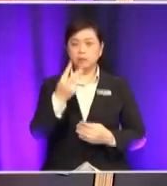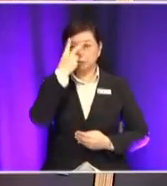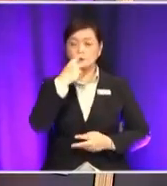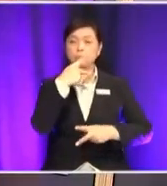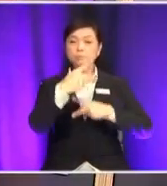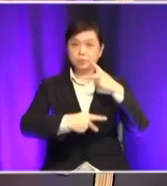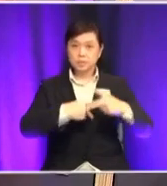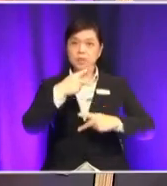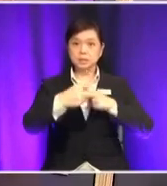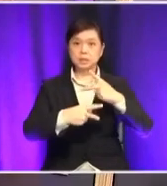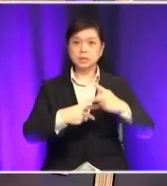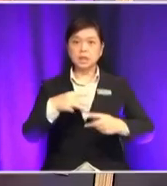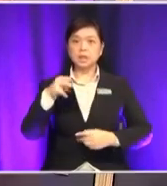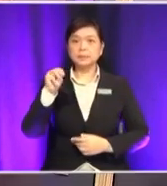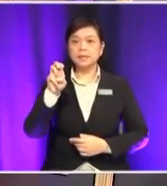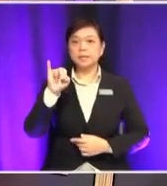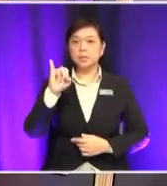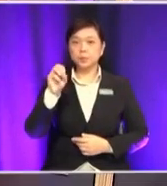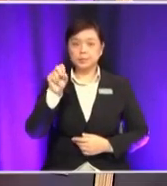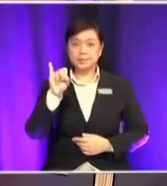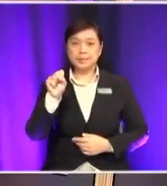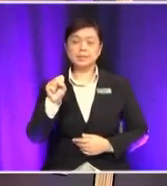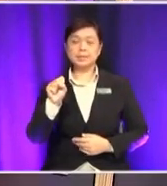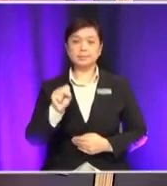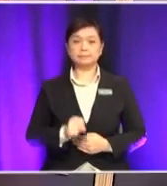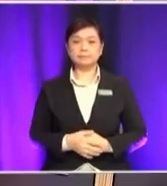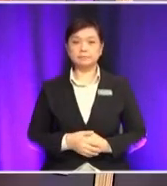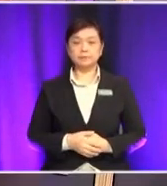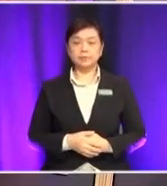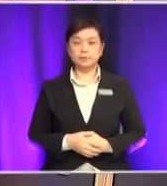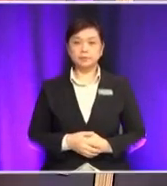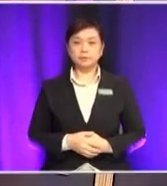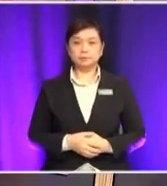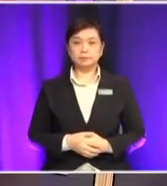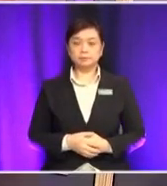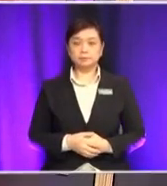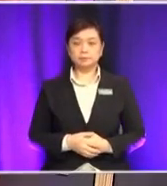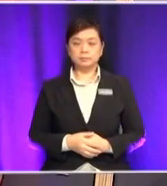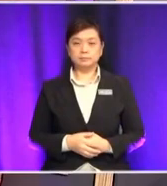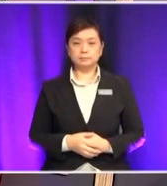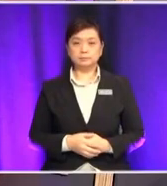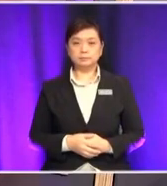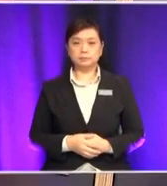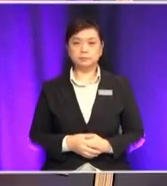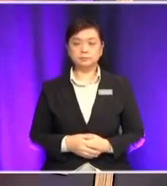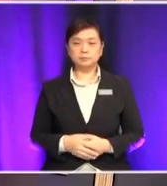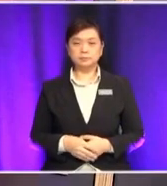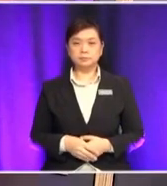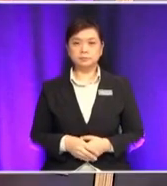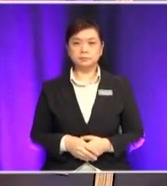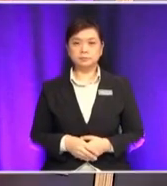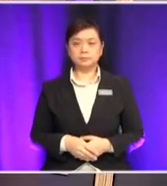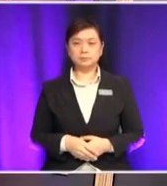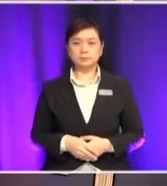sendiri lah akan coba eee membawa Kris dan murid-murid kalian di rumah eee